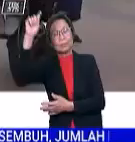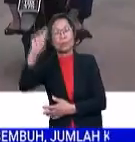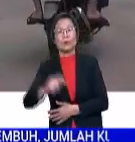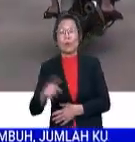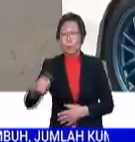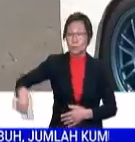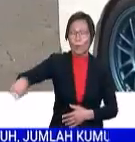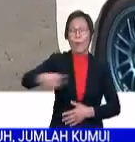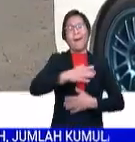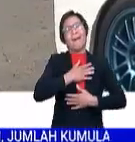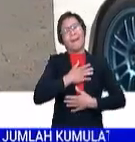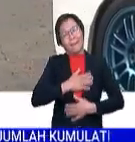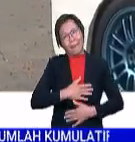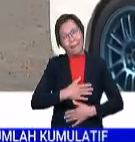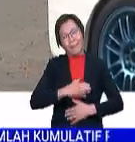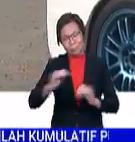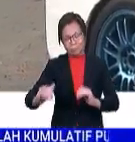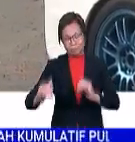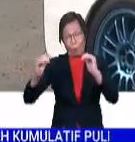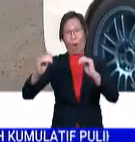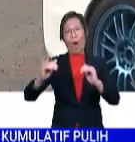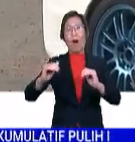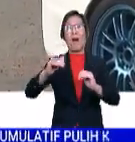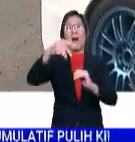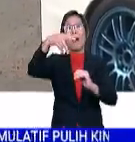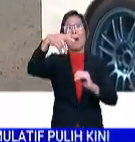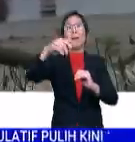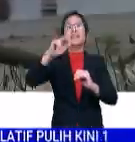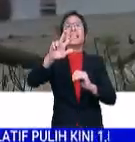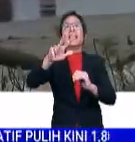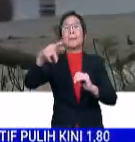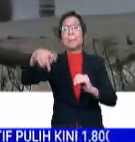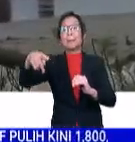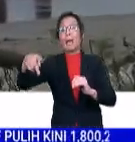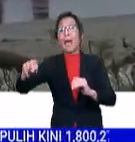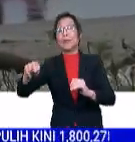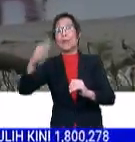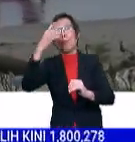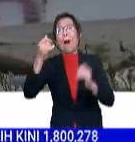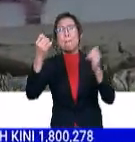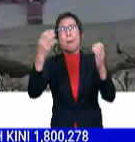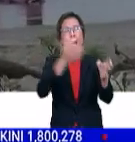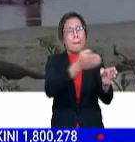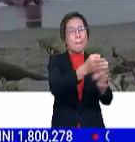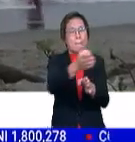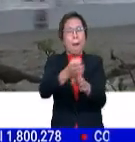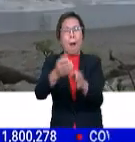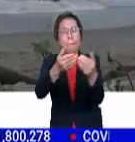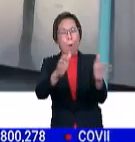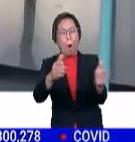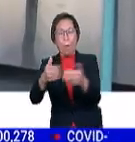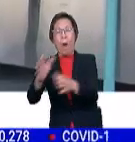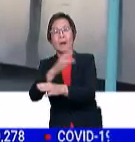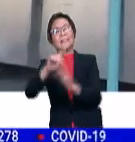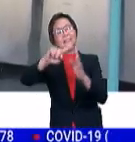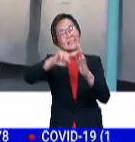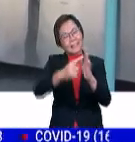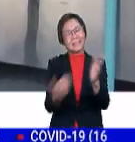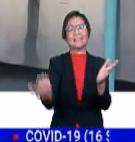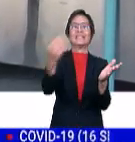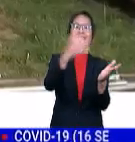juga turut lega dengan peralihan fasa ketiga PPN ini kerana banyak sektor dapat dibuka dan beroperasi